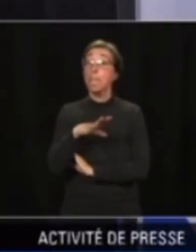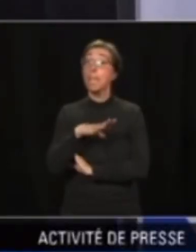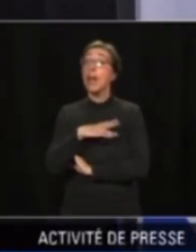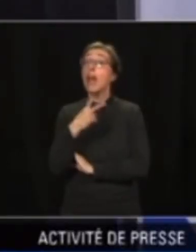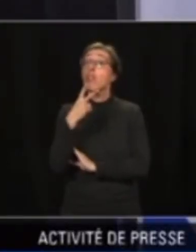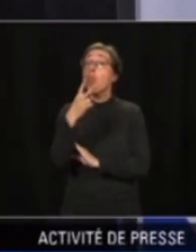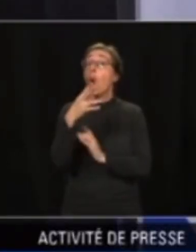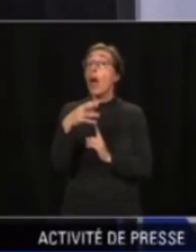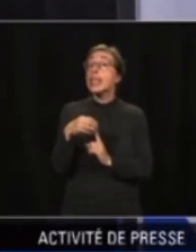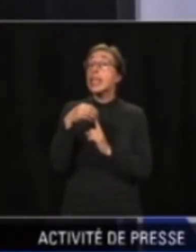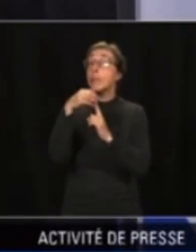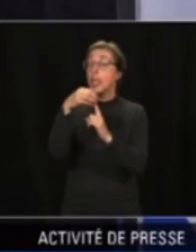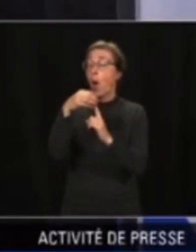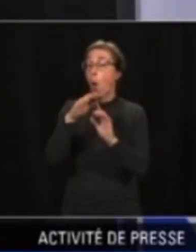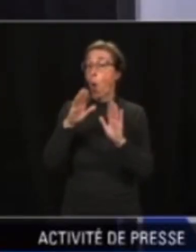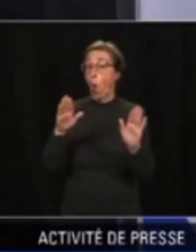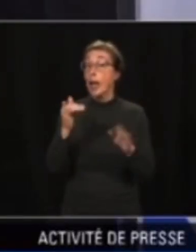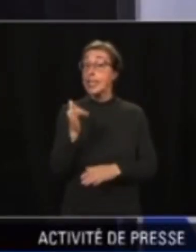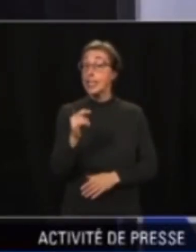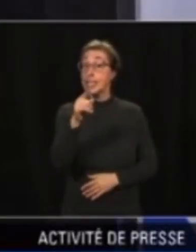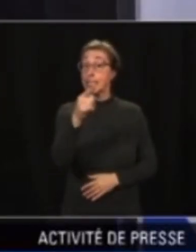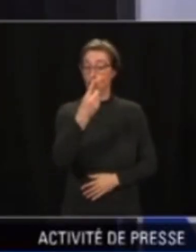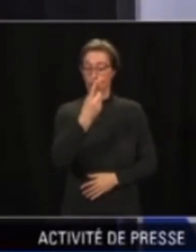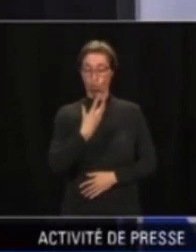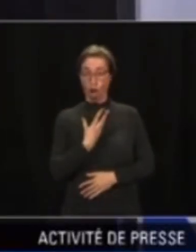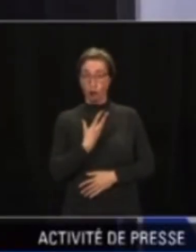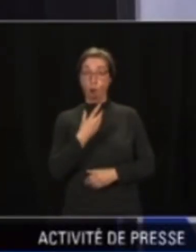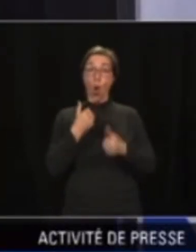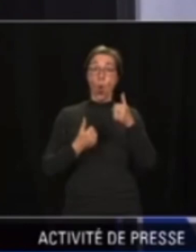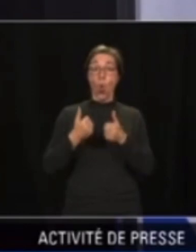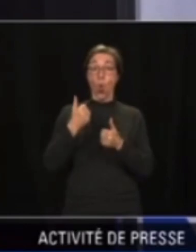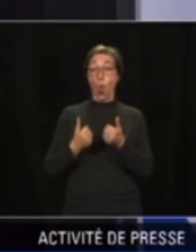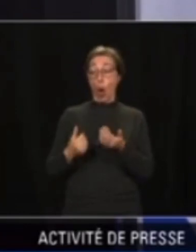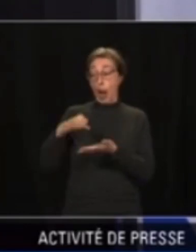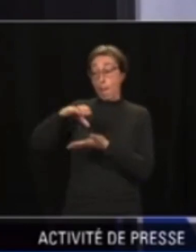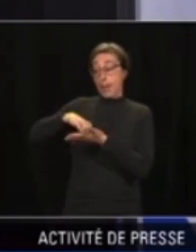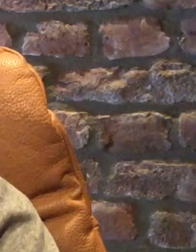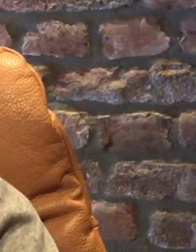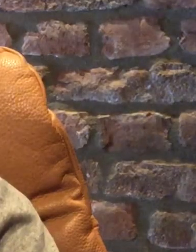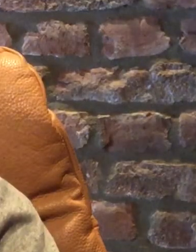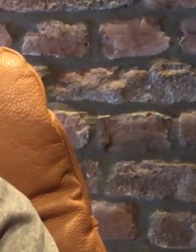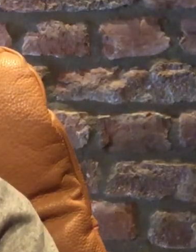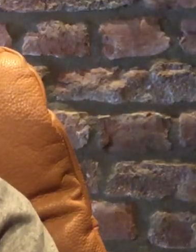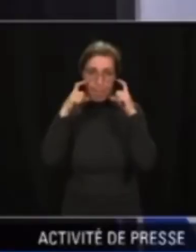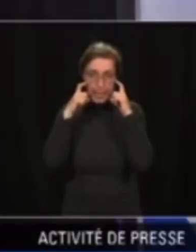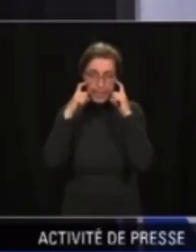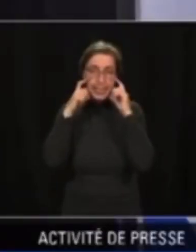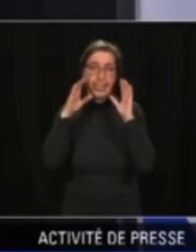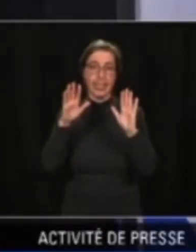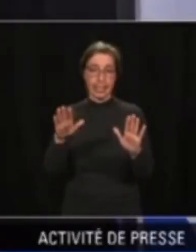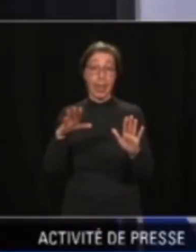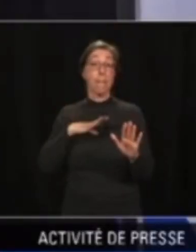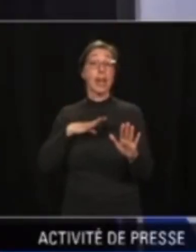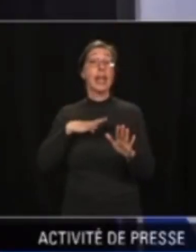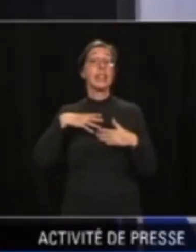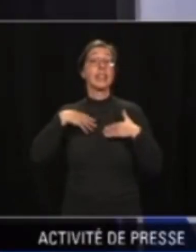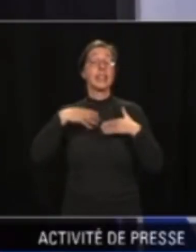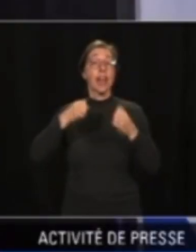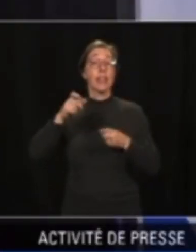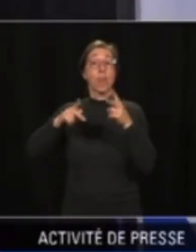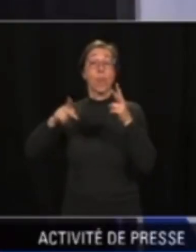vous êtes seul ou avec des gens avec qui vous habitez vous n'êtes pas obligé d'avoir un masque si vous faites un péquenot